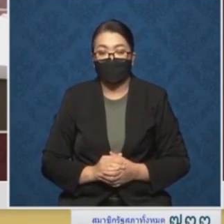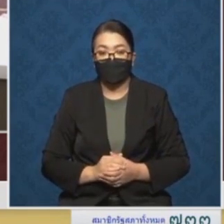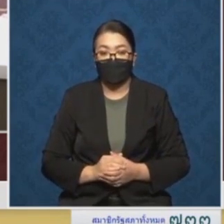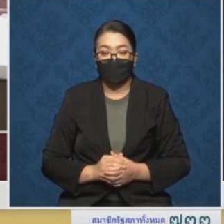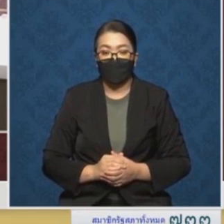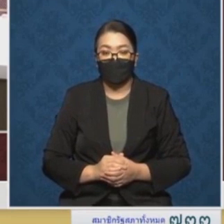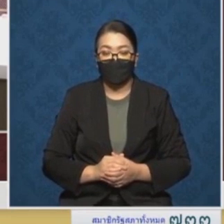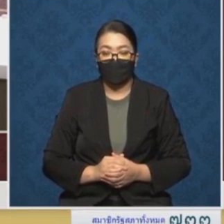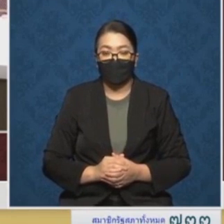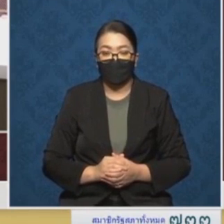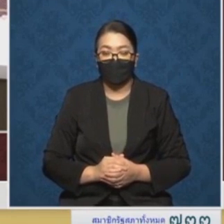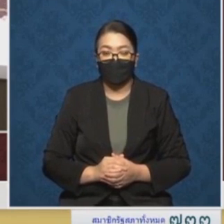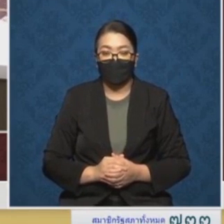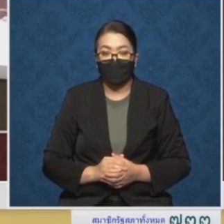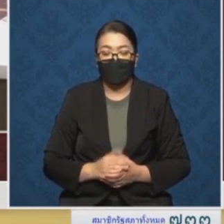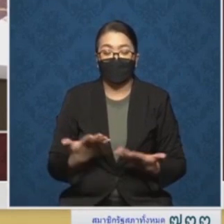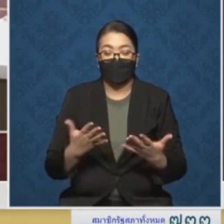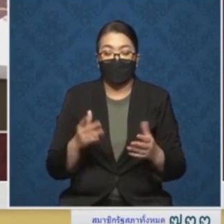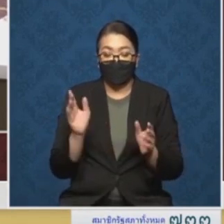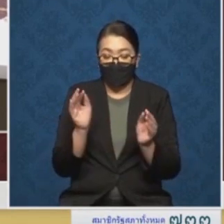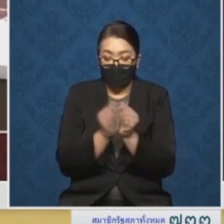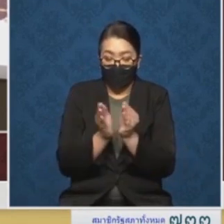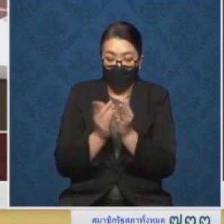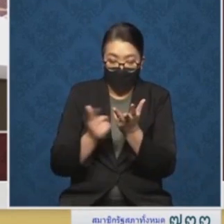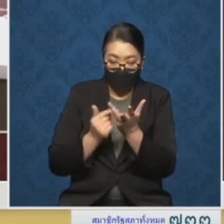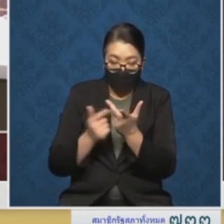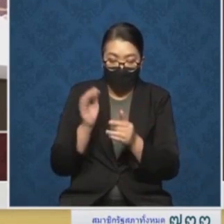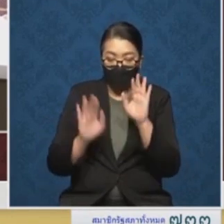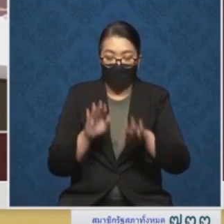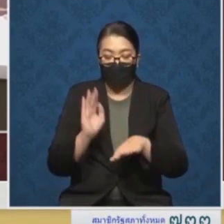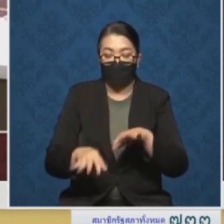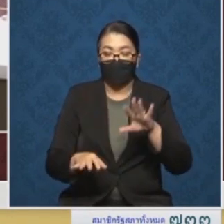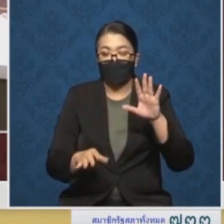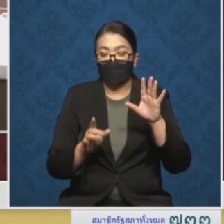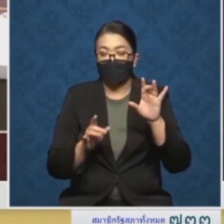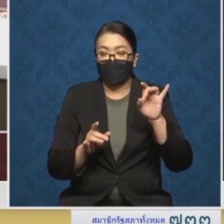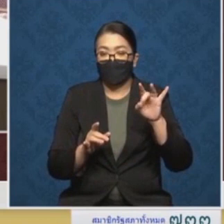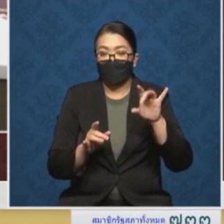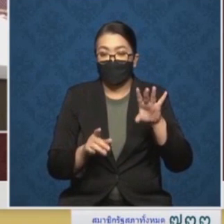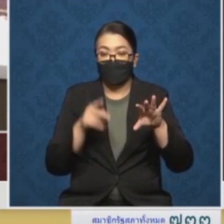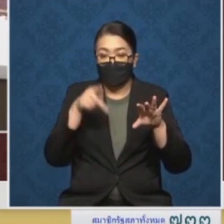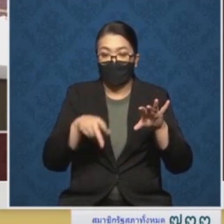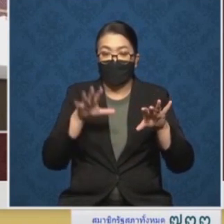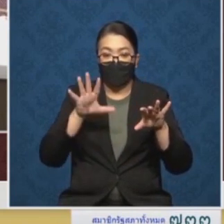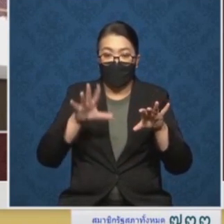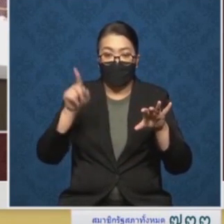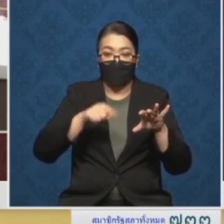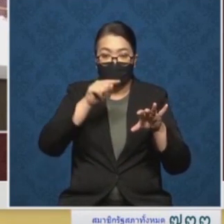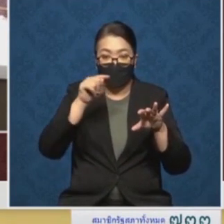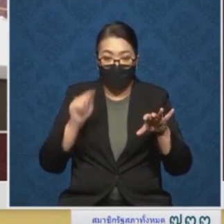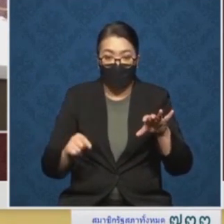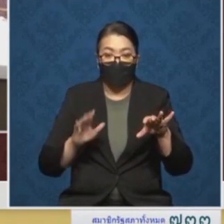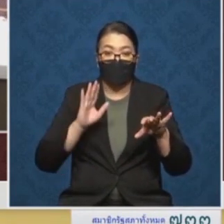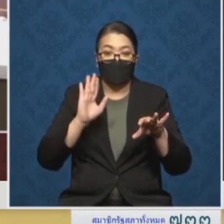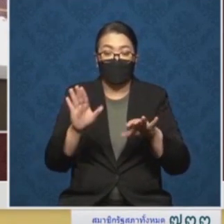มาชิกสภาผู้แทนราษฎรไม่น้อยกว่า5%ของจำนวนสมาชิกทั้งหมดเท่าที่มีอยู่ของสภาผู้แทนราษฎ